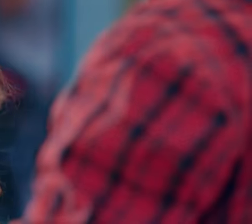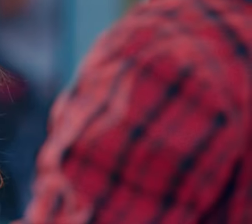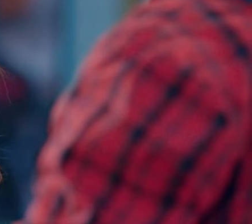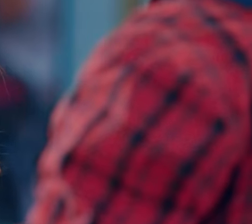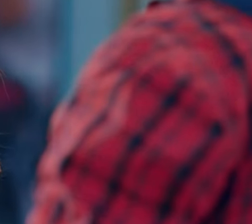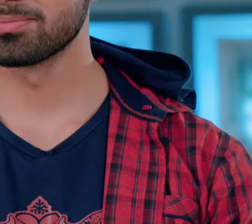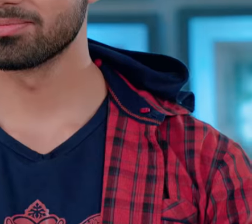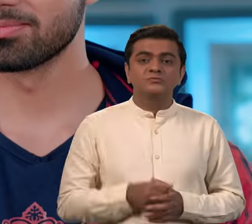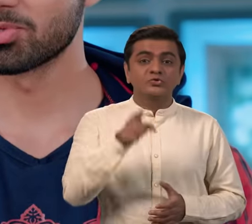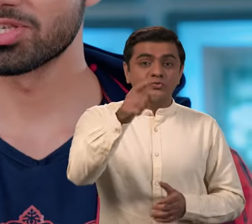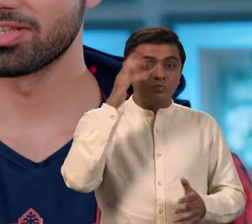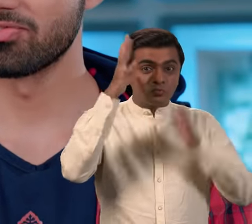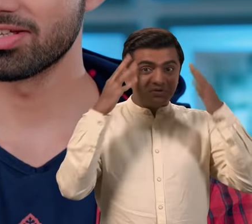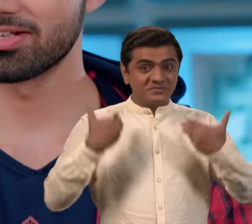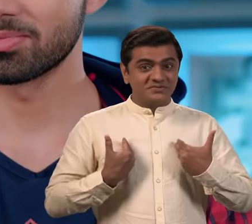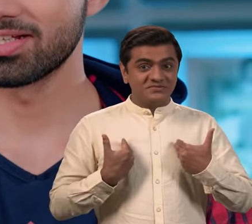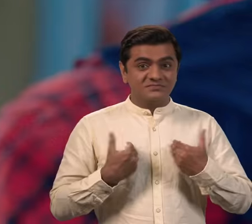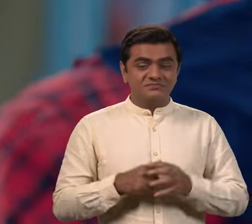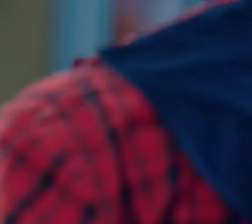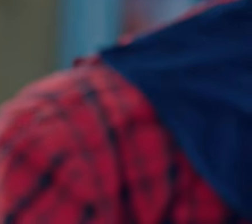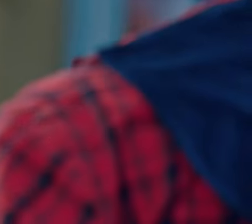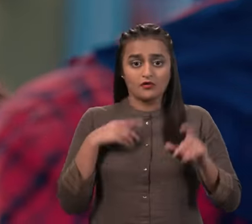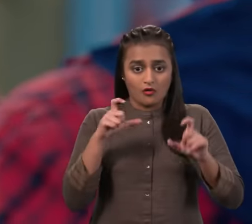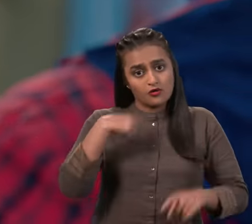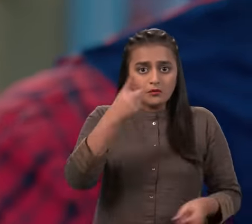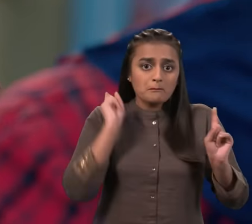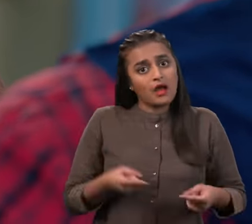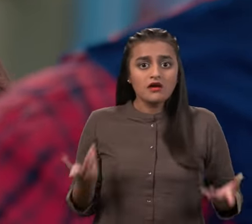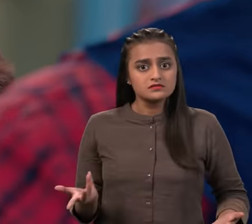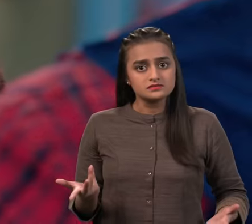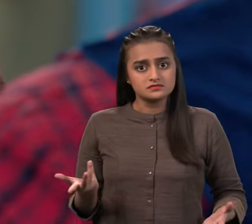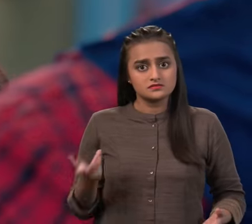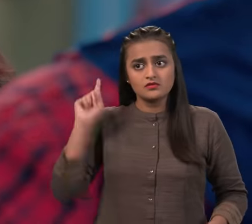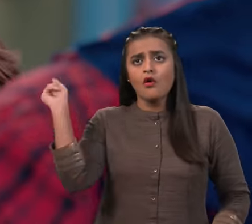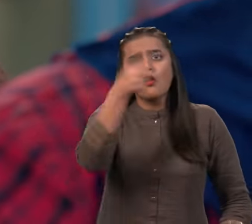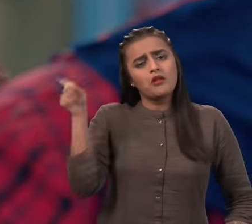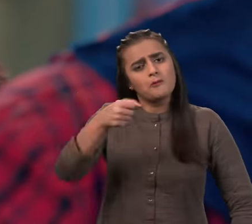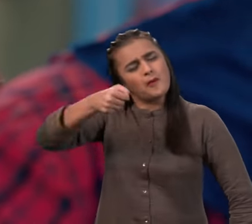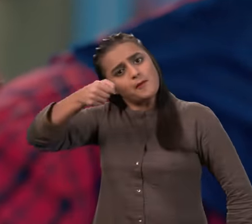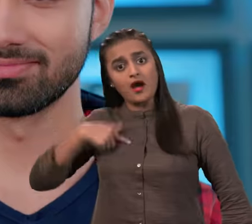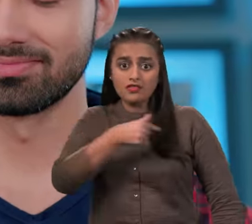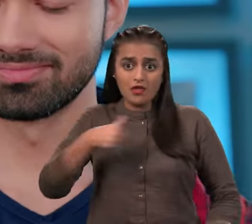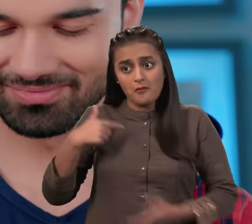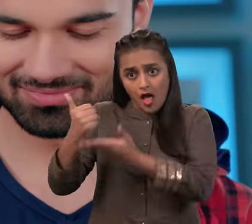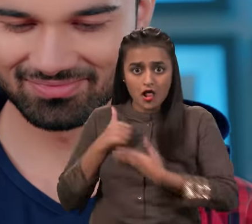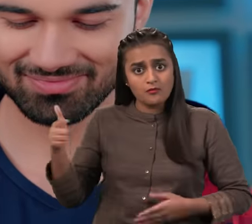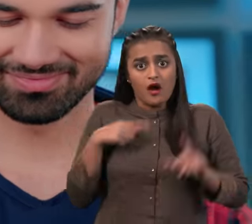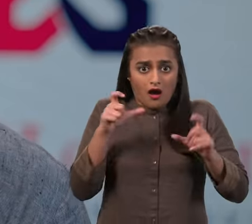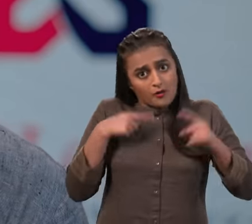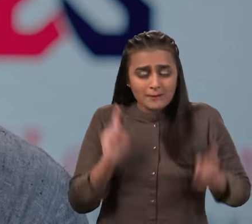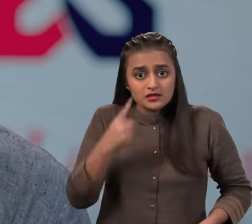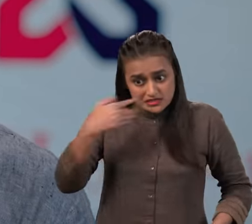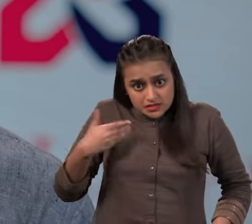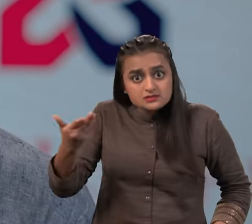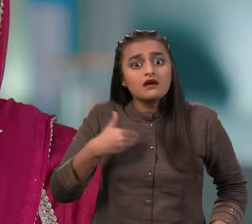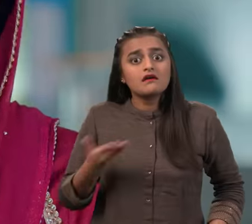हीर तुझे कितनी फिक्र है ना हमारी। फिक्र क्यों नहीं होगी तेरी, दुनिया से खुद लड़ता फिरता है मेरे लिए, फिक्र होगी ना बहन हूँ